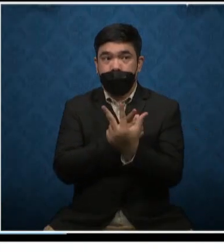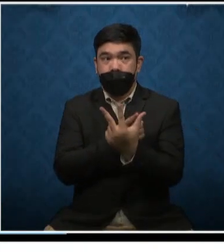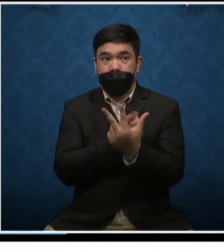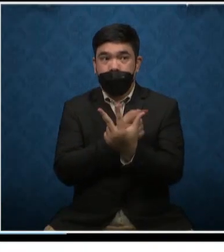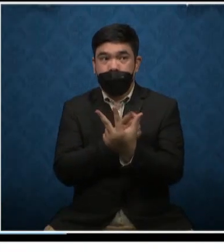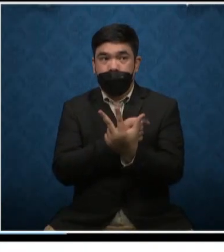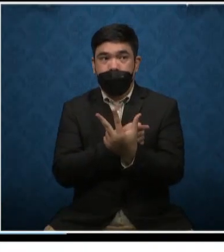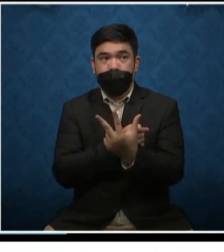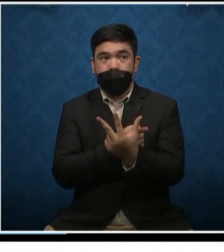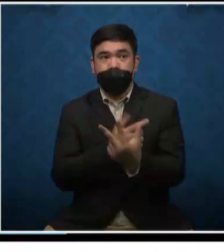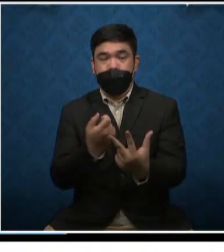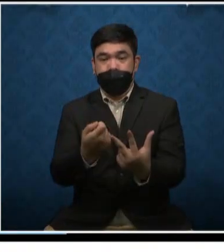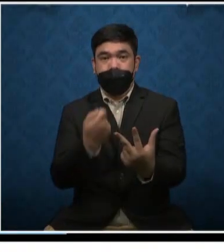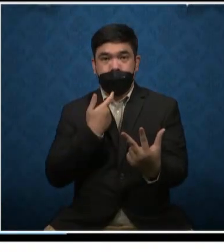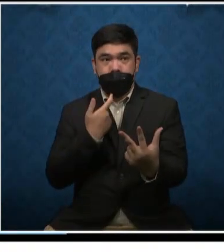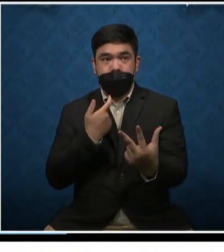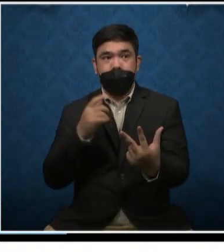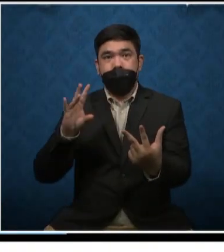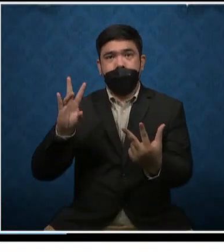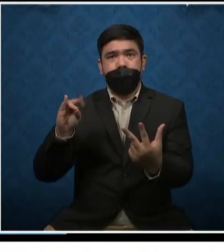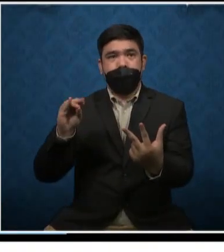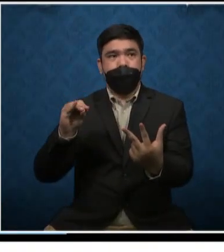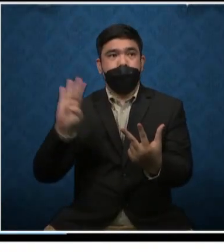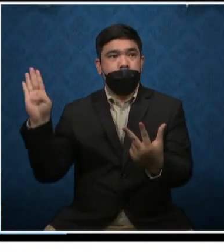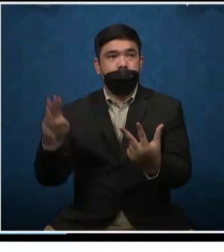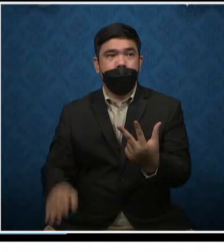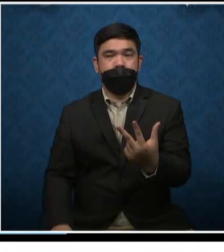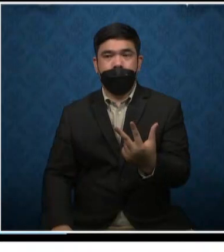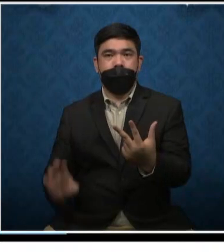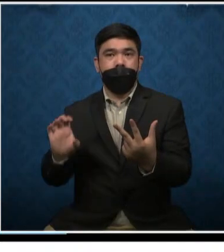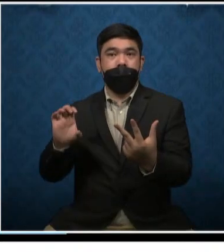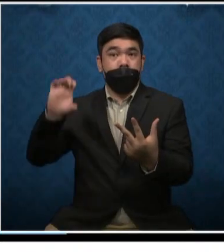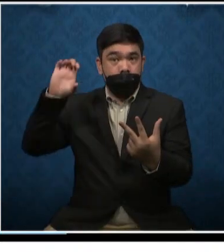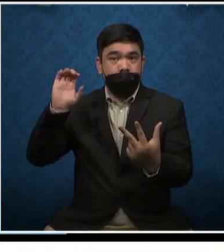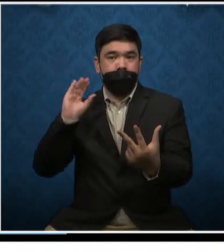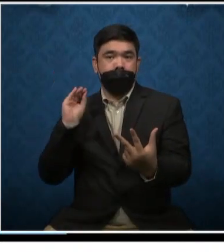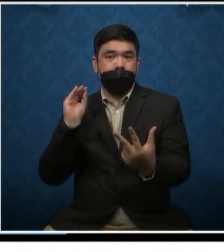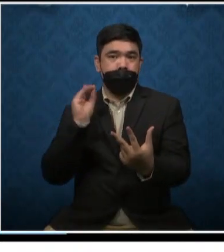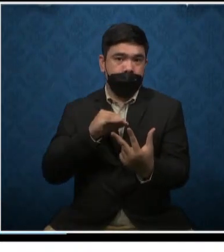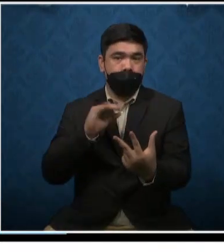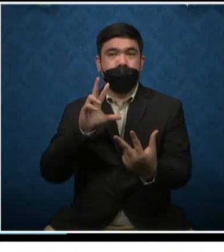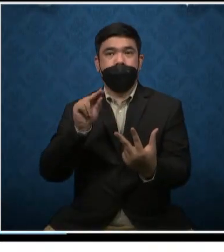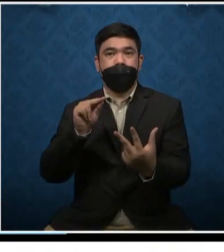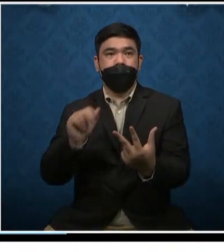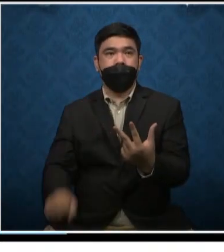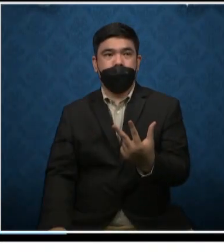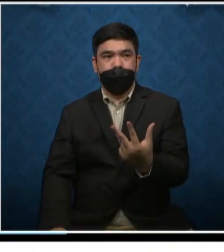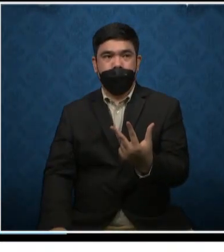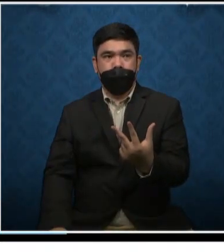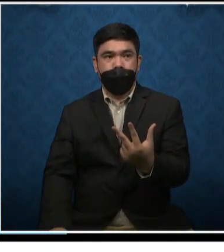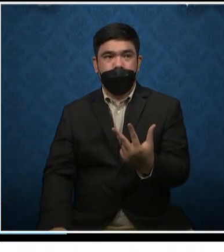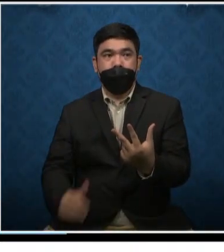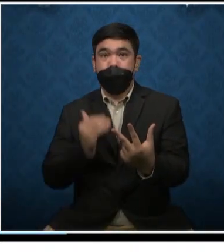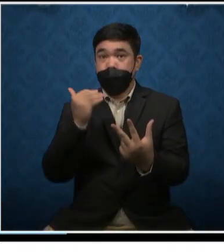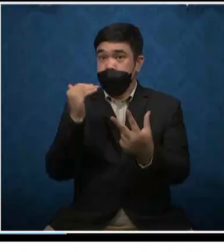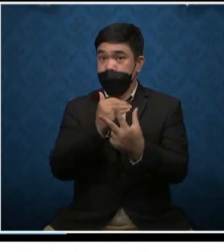นจะจ่ายเงินสมทบ70บาทรัฐจ่ายสมทบ30บาทได้รับสิท